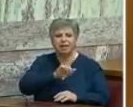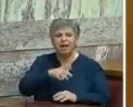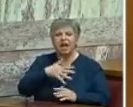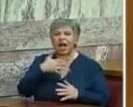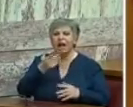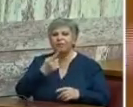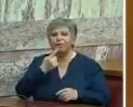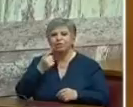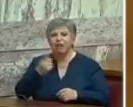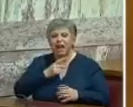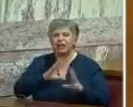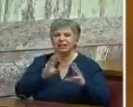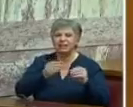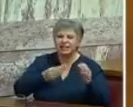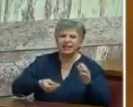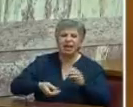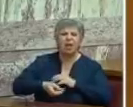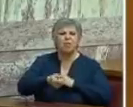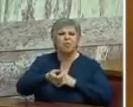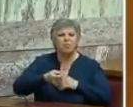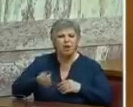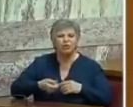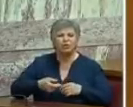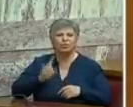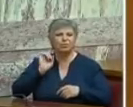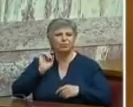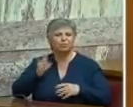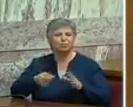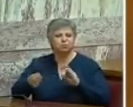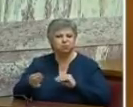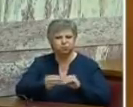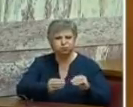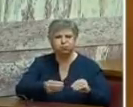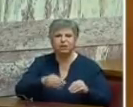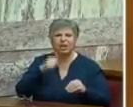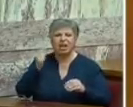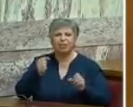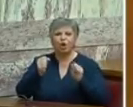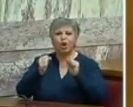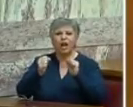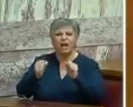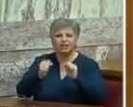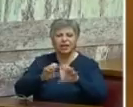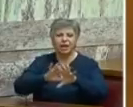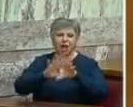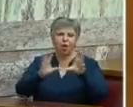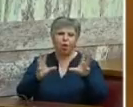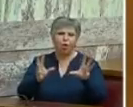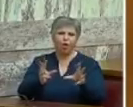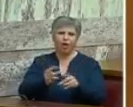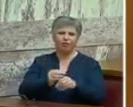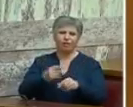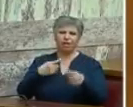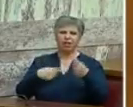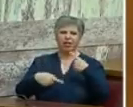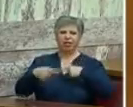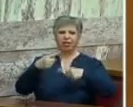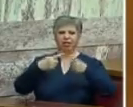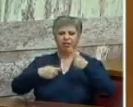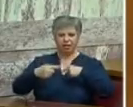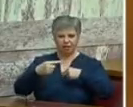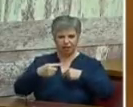αρθρομετανάστες, με την ασφάλεια, με τους Ρουβίκονς, με τα σούπα, με τα μούπες κτλ. Δεν θα το αφήσει ο ελληνικός λαός αυτή τη δυνατότητα. Και να πω και μια κουβέντα